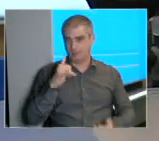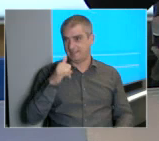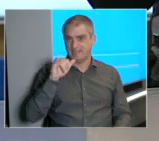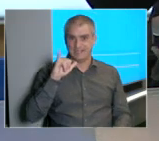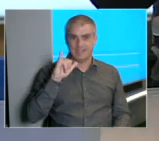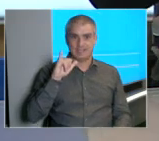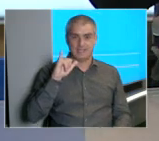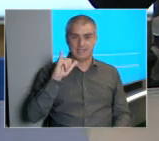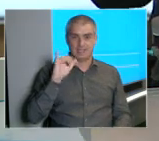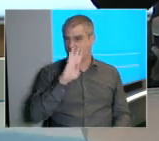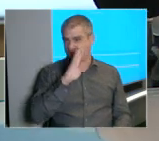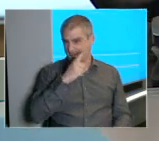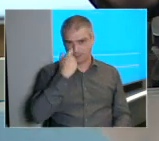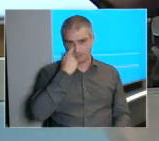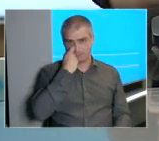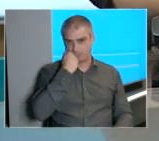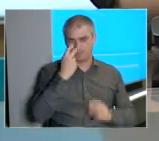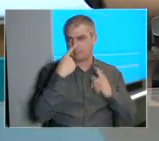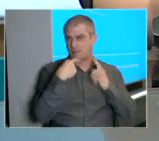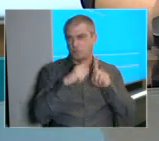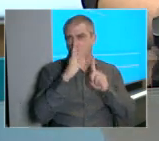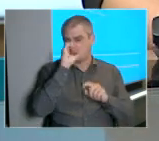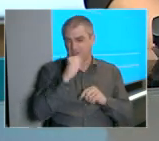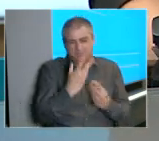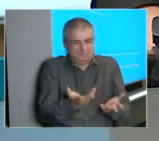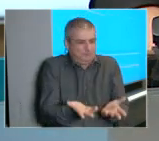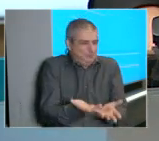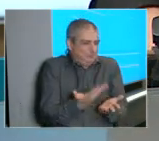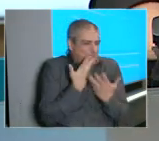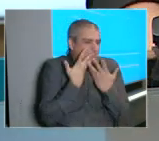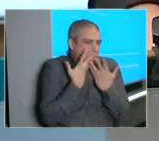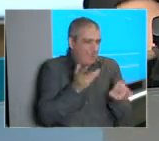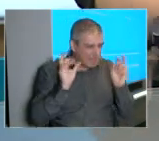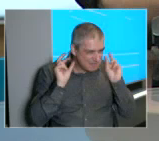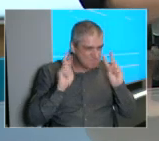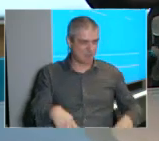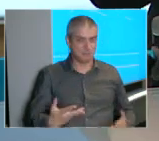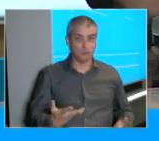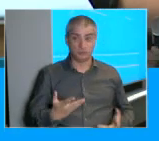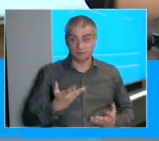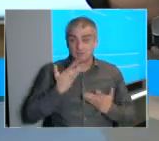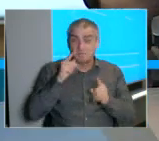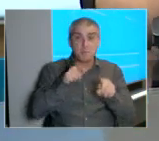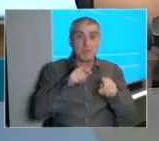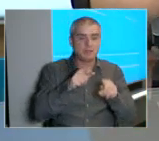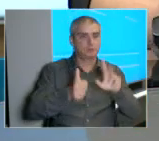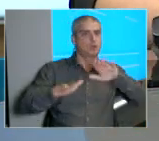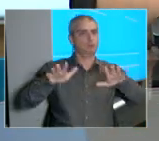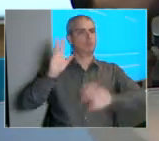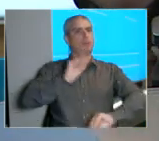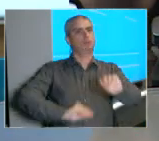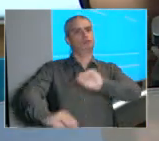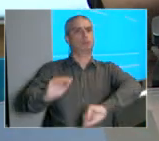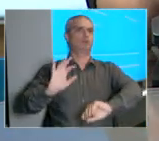נתניהו בדימויים כמו פיל וכו' וכו'. גועל נפש, פשוט גועל נפש, שבגועל נפש הזה ראש הממשלה